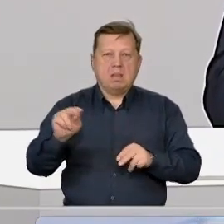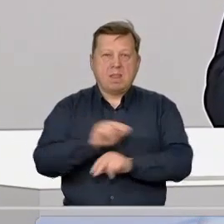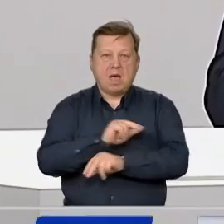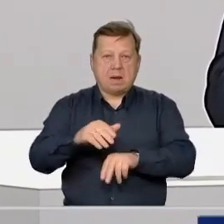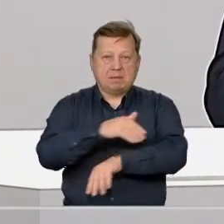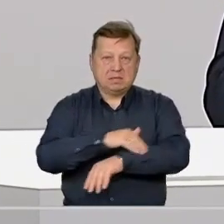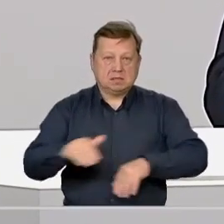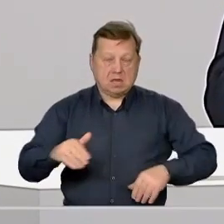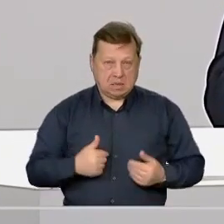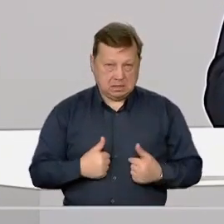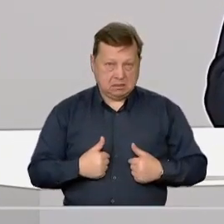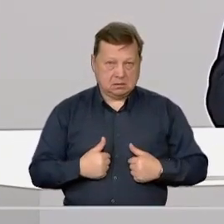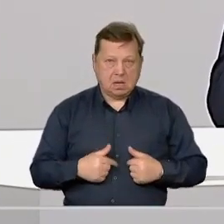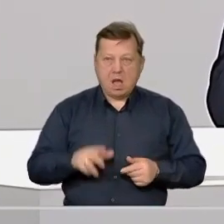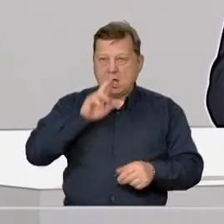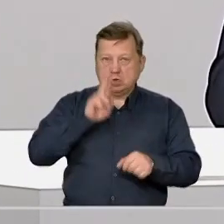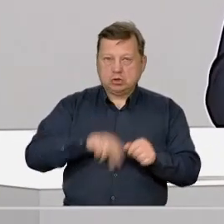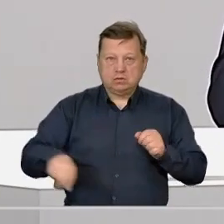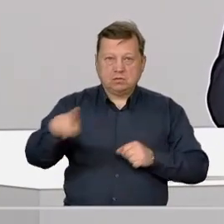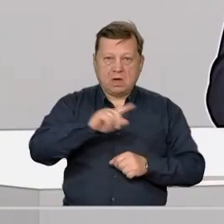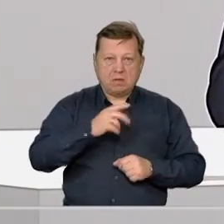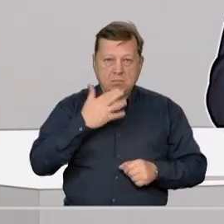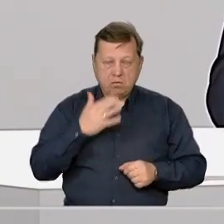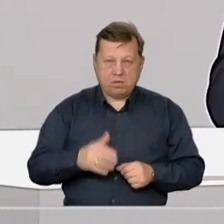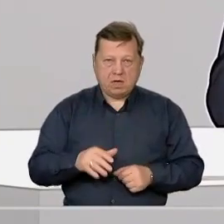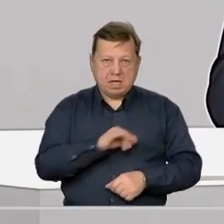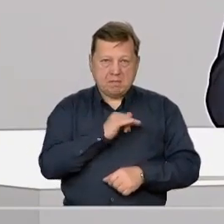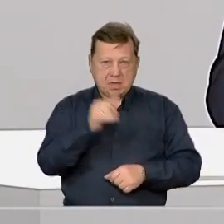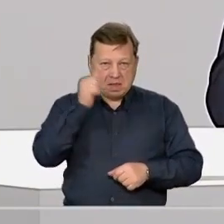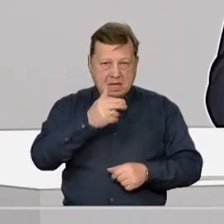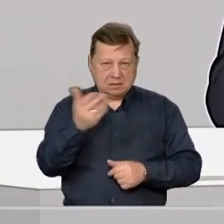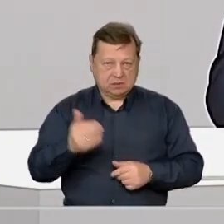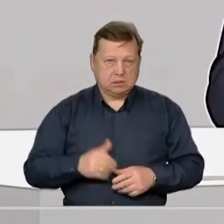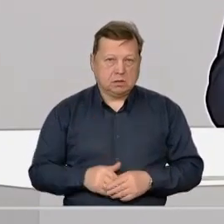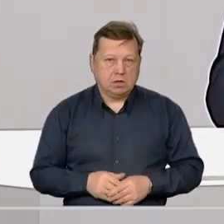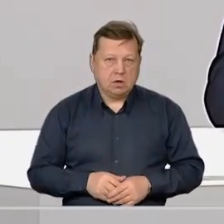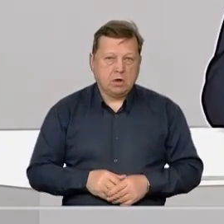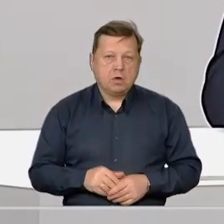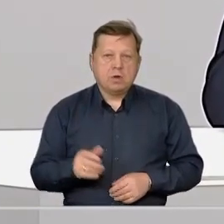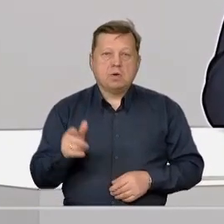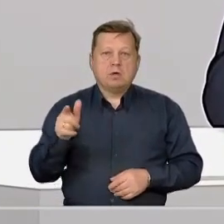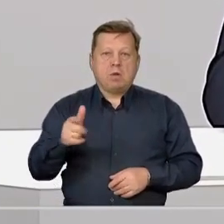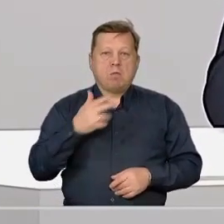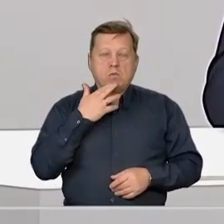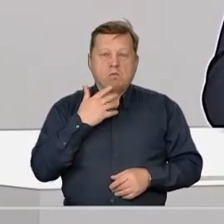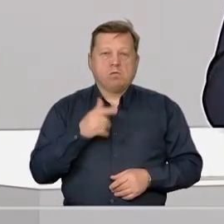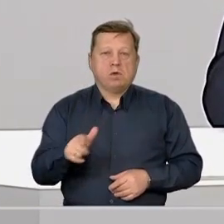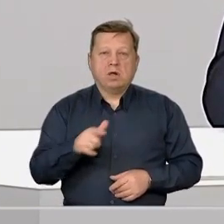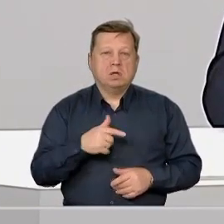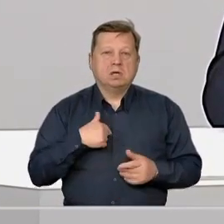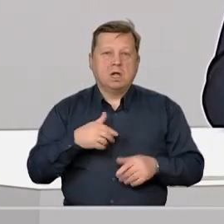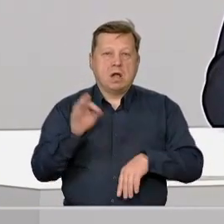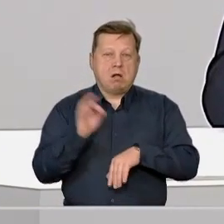A tutaj z tego, co mówią świadkowie, z imienia i nazwiska, mieliśmy do czynienia z uzależnianiem